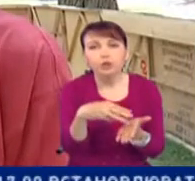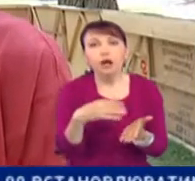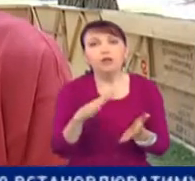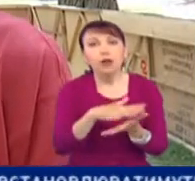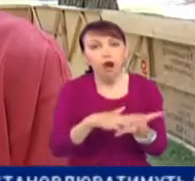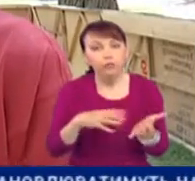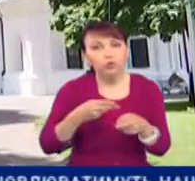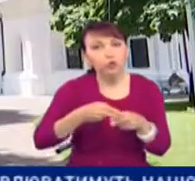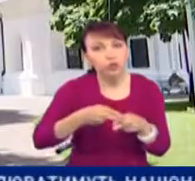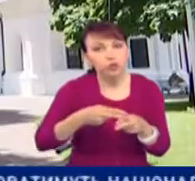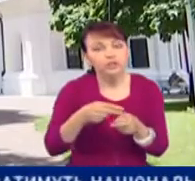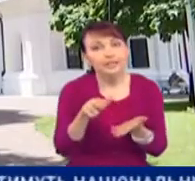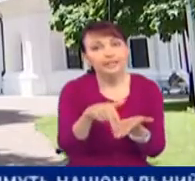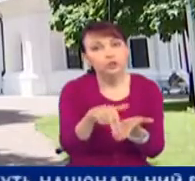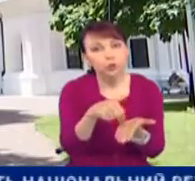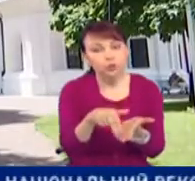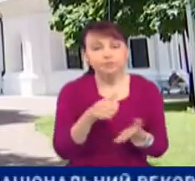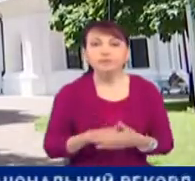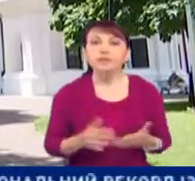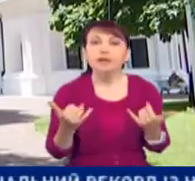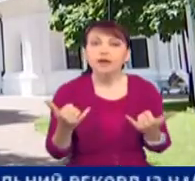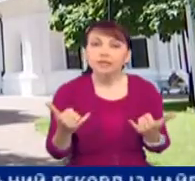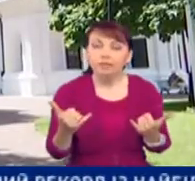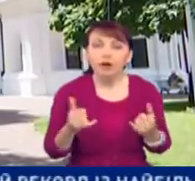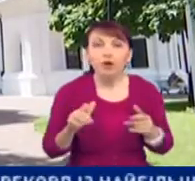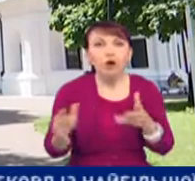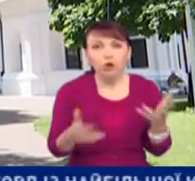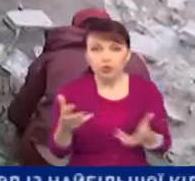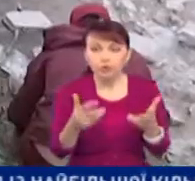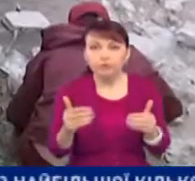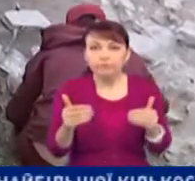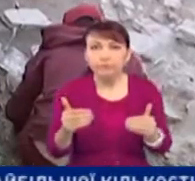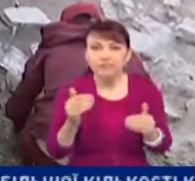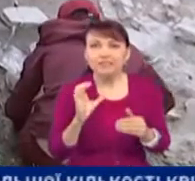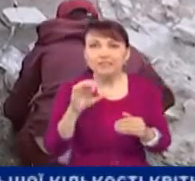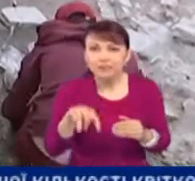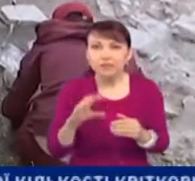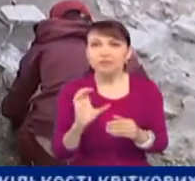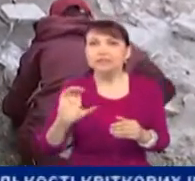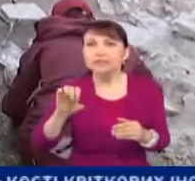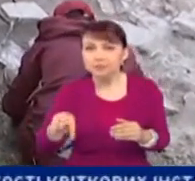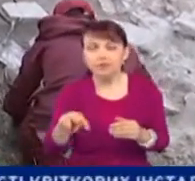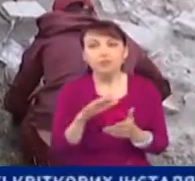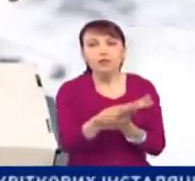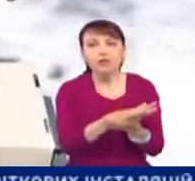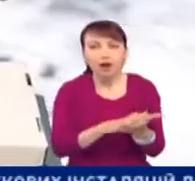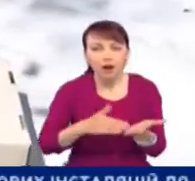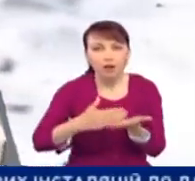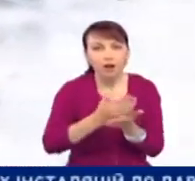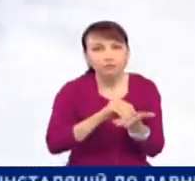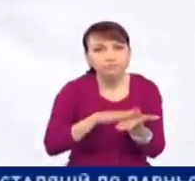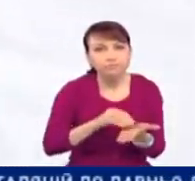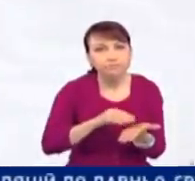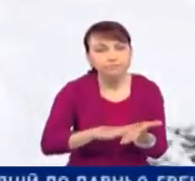ножі і кісточки. Тож тепер розкопки просуватимуться в буквальному сенсі сантиметр за сантиметром. Далі картографування,